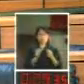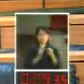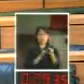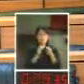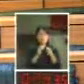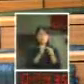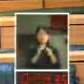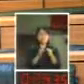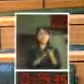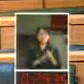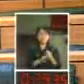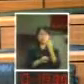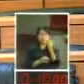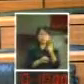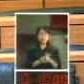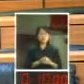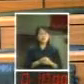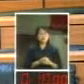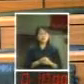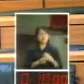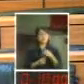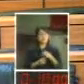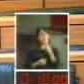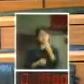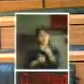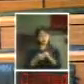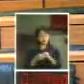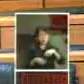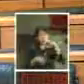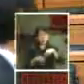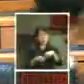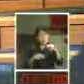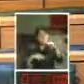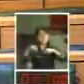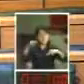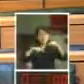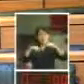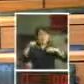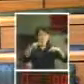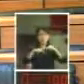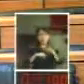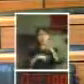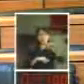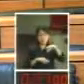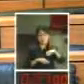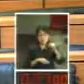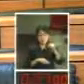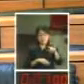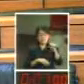ลงลึกไปว่าผมขออนุญาตไปดูในกรมการปกครองในสำนักงานปลัดกระทรวงมหาดไทย